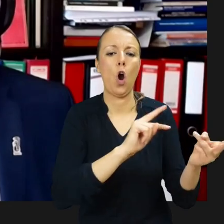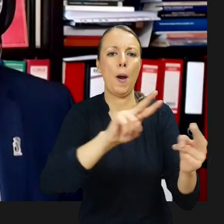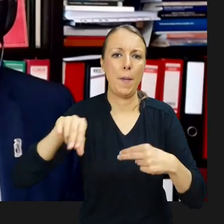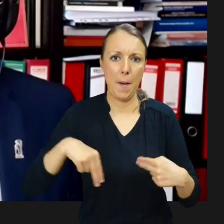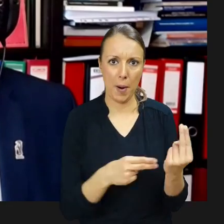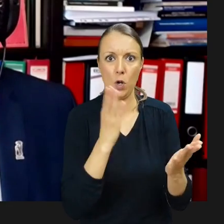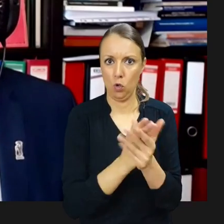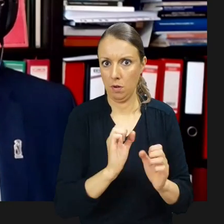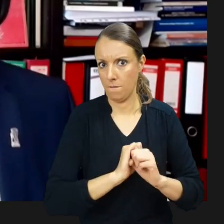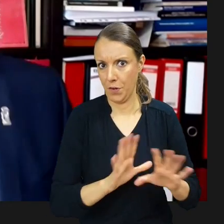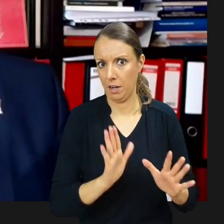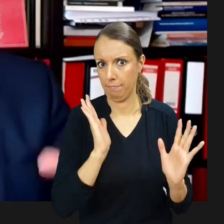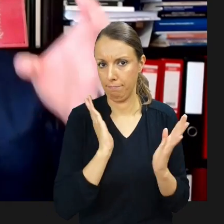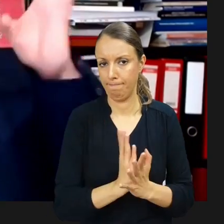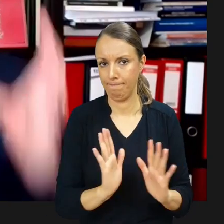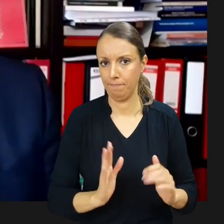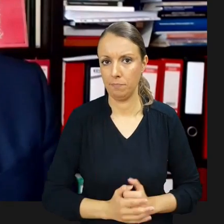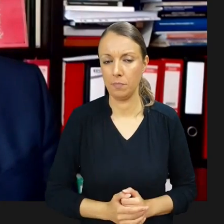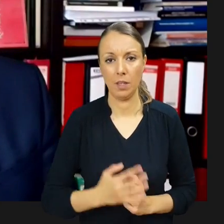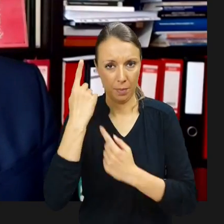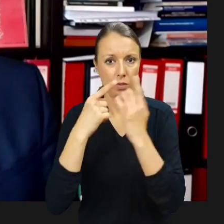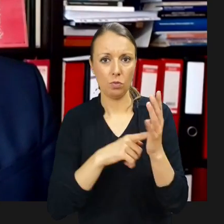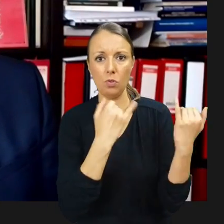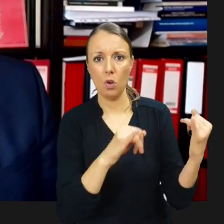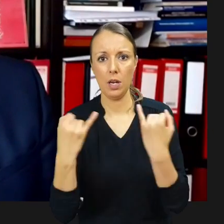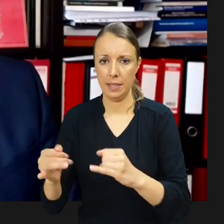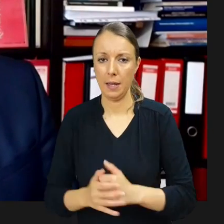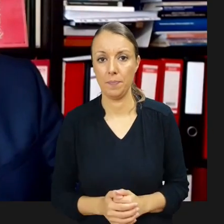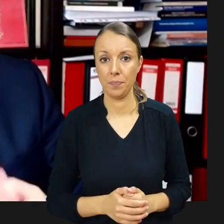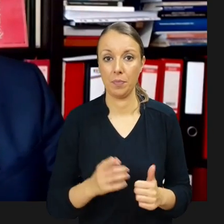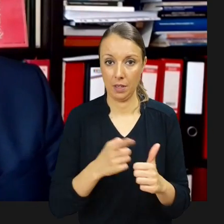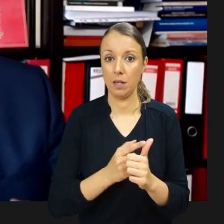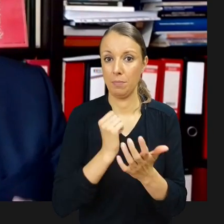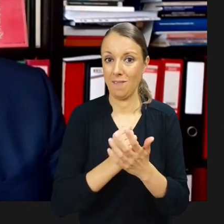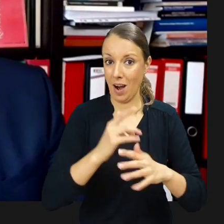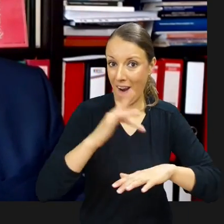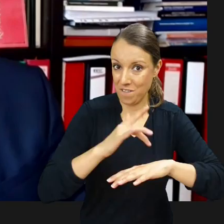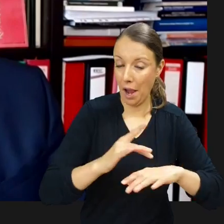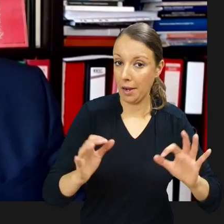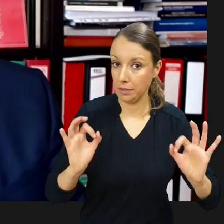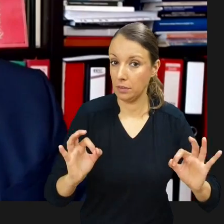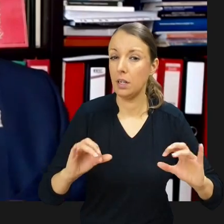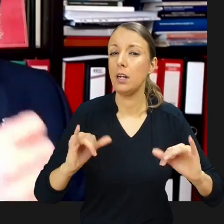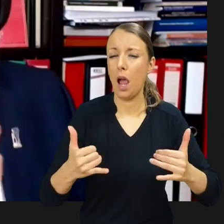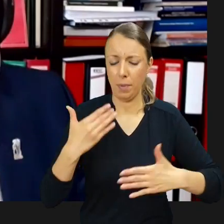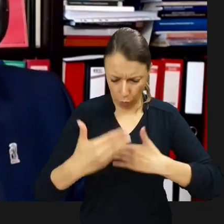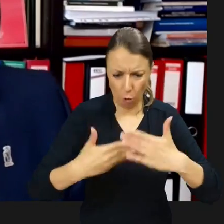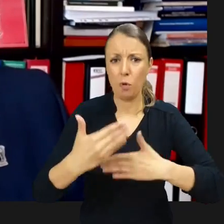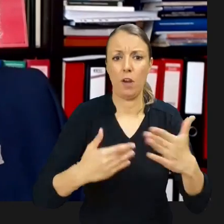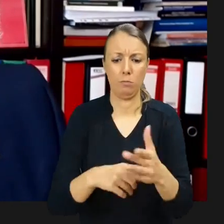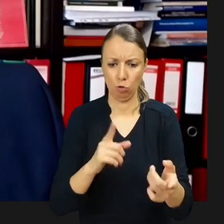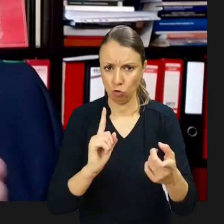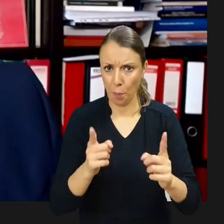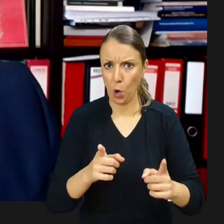mi się, jest sprawa kluczowa, czyli kwestia efektywności w ramach prowadzenia postępowania, żeby ono było w miarę szybkie, ale potem